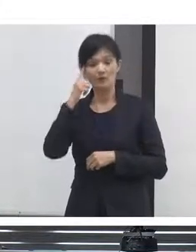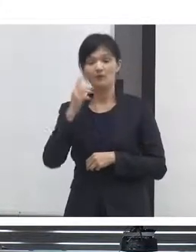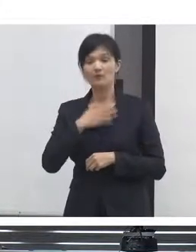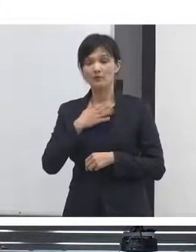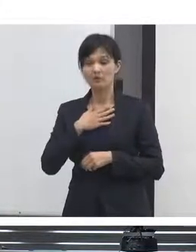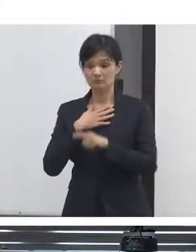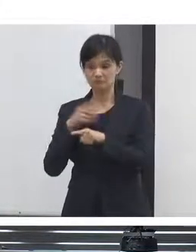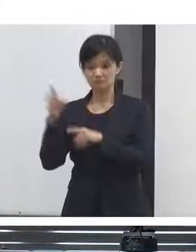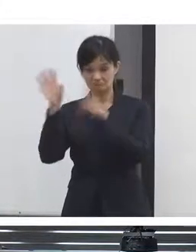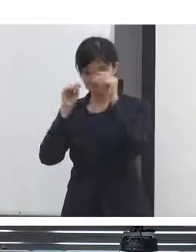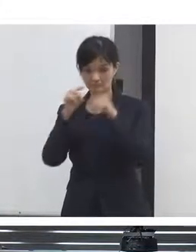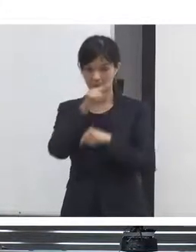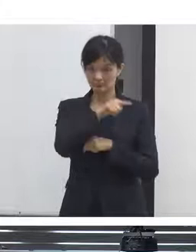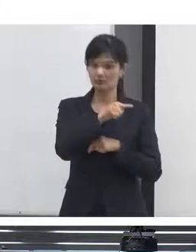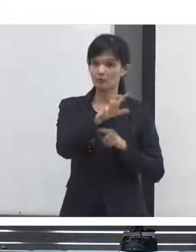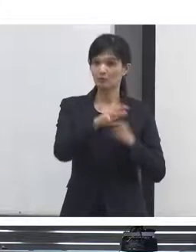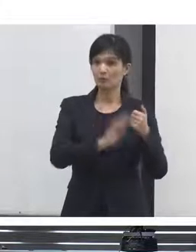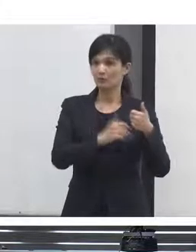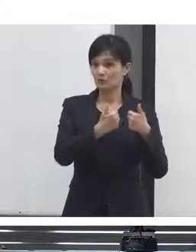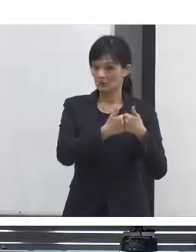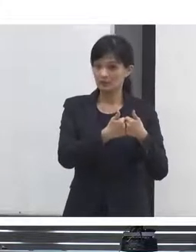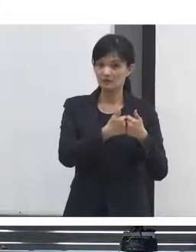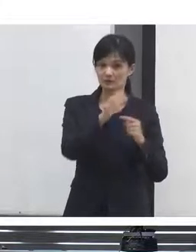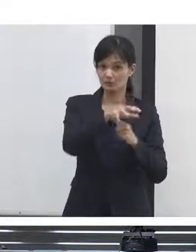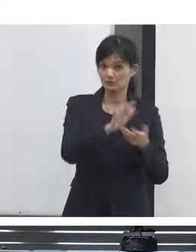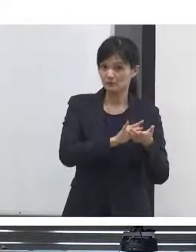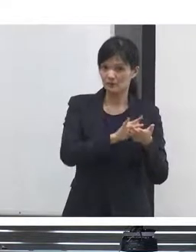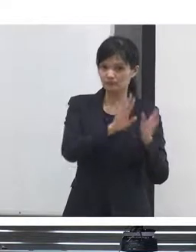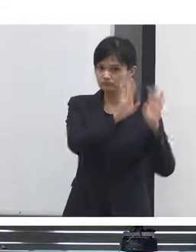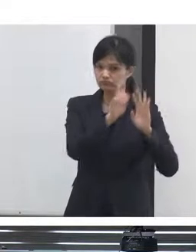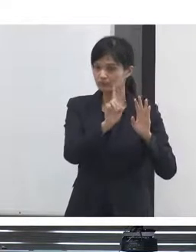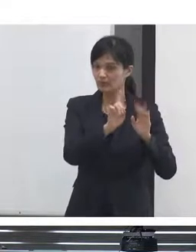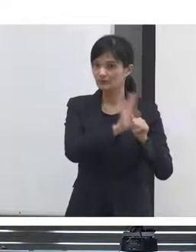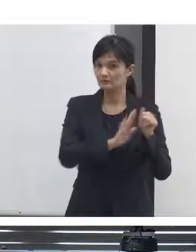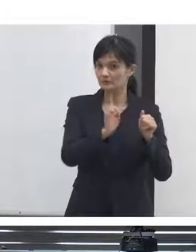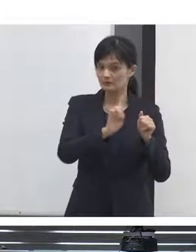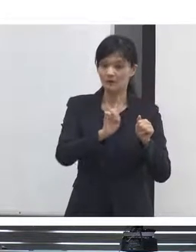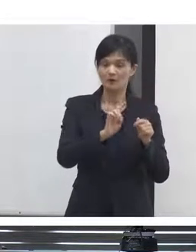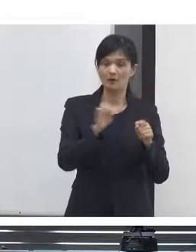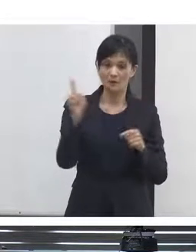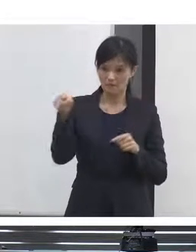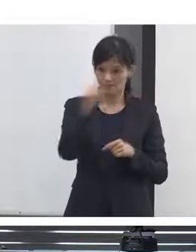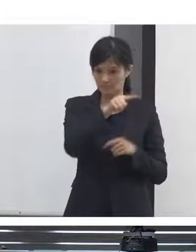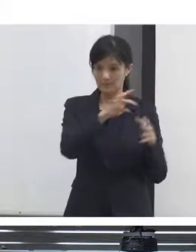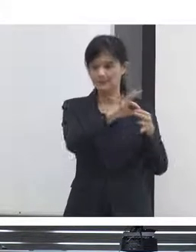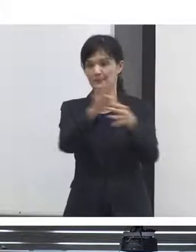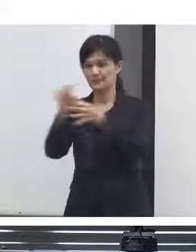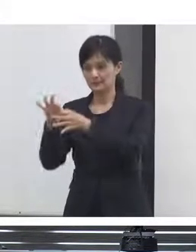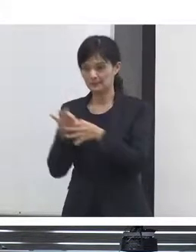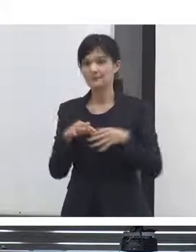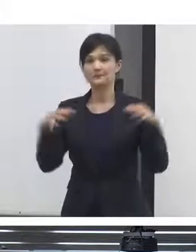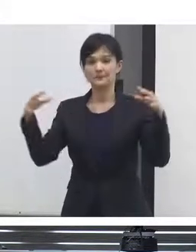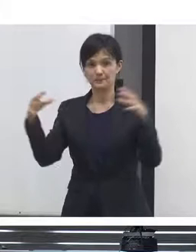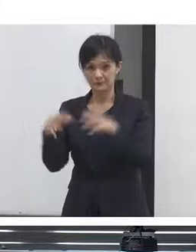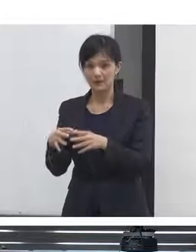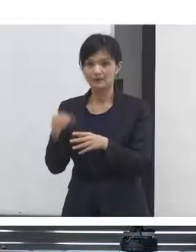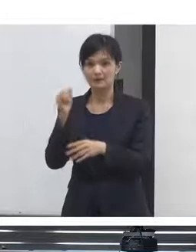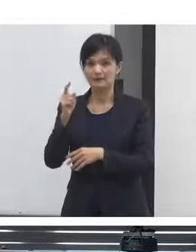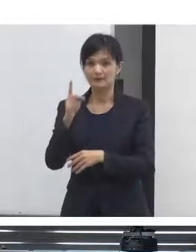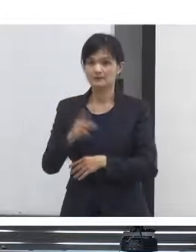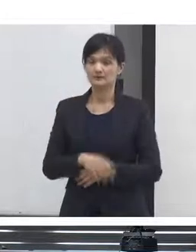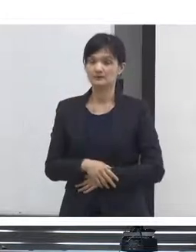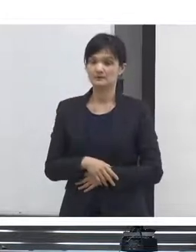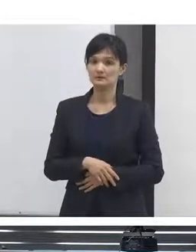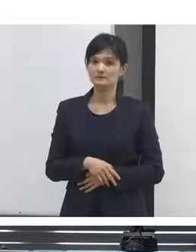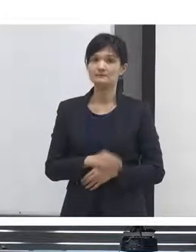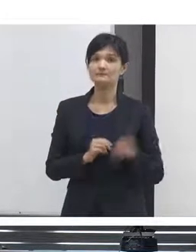接挪威所描述的那个农药的资料集啊、哦。那这个就是连接到这个农委会